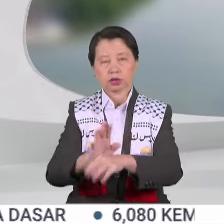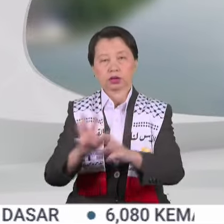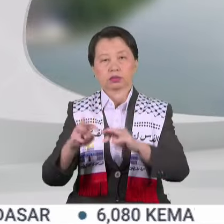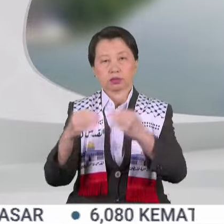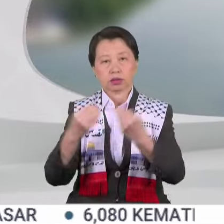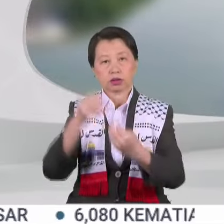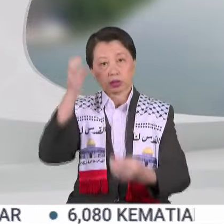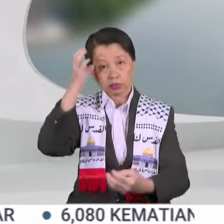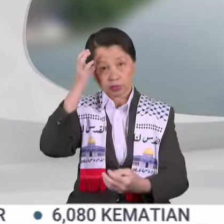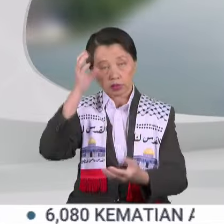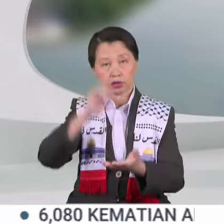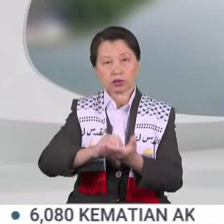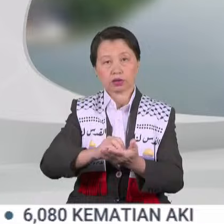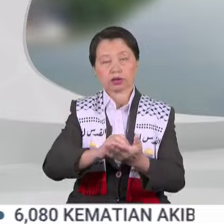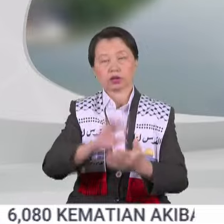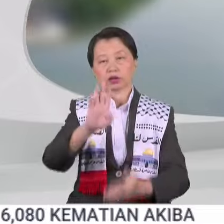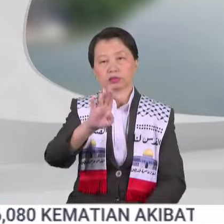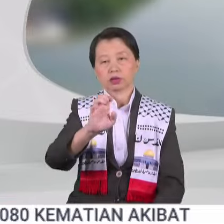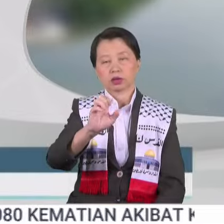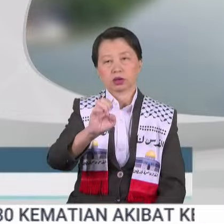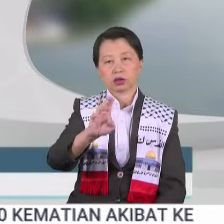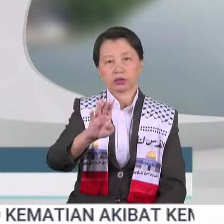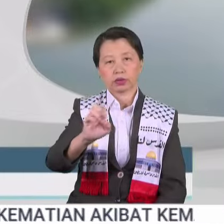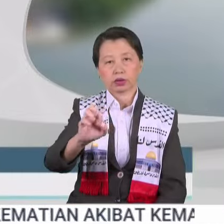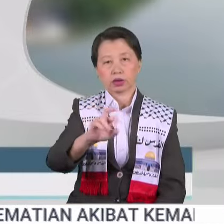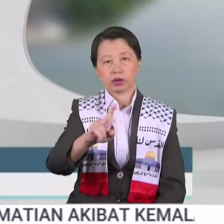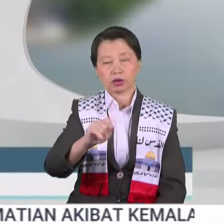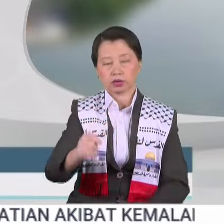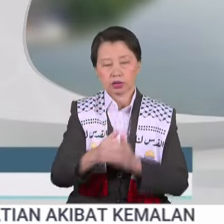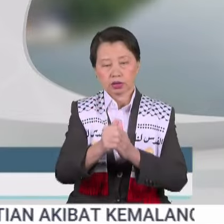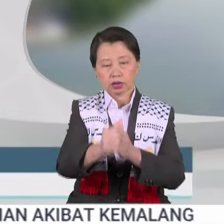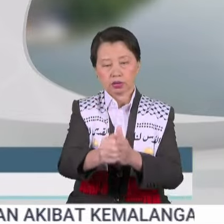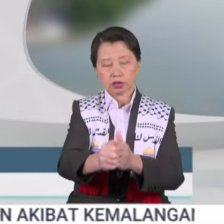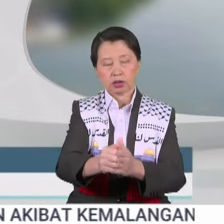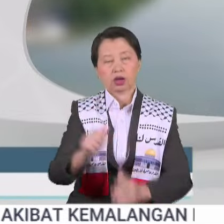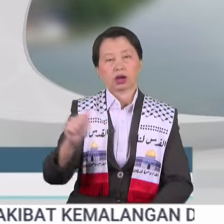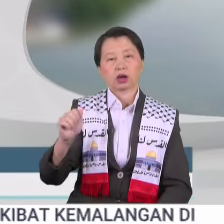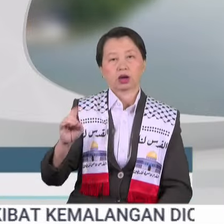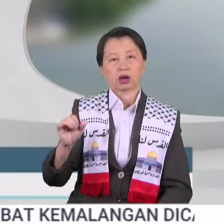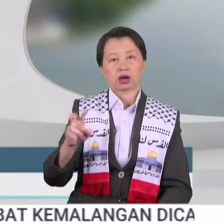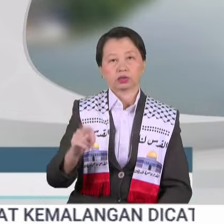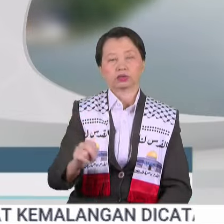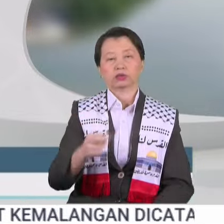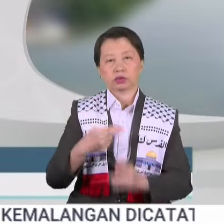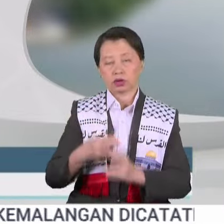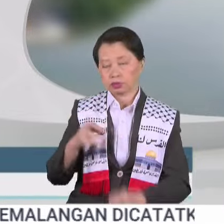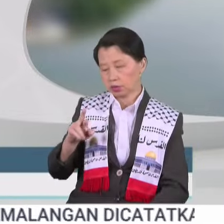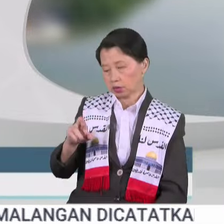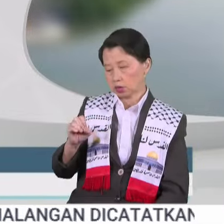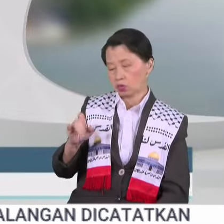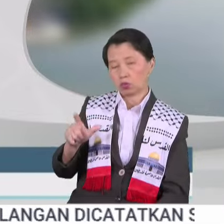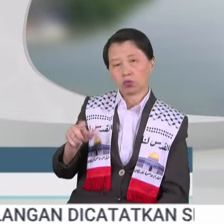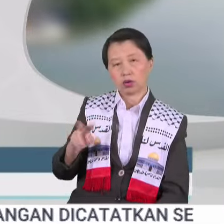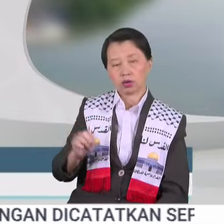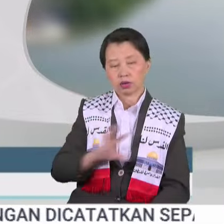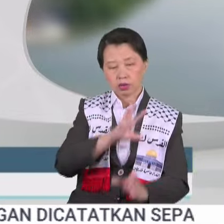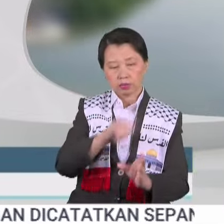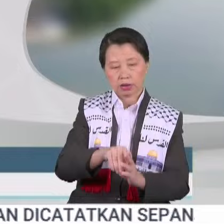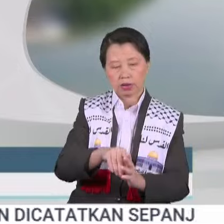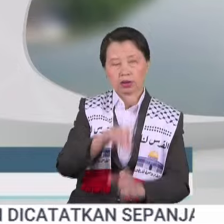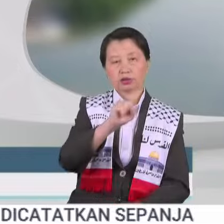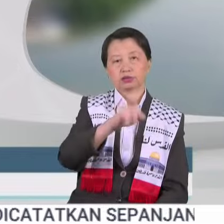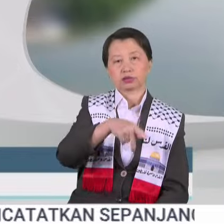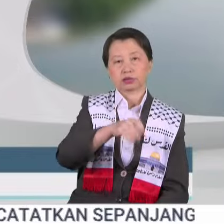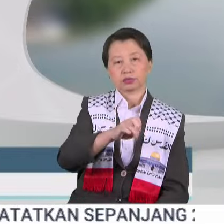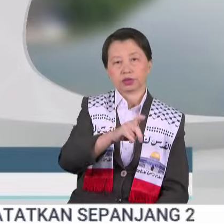Tionghoa di sekitar Pekan Beaufort. Program diketuai Adun Lumadan Datuk Ruslan Muharram turut disertai Ahli Parlimen Sipitang